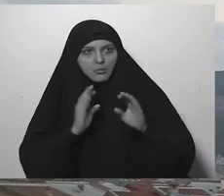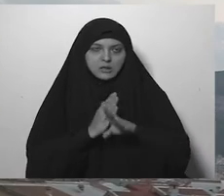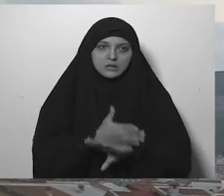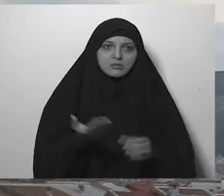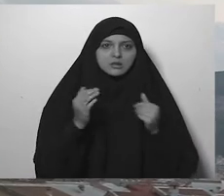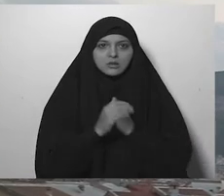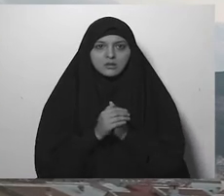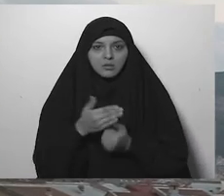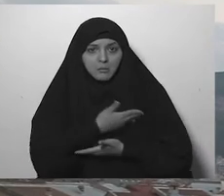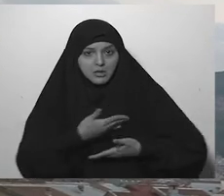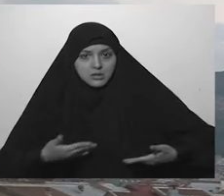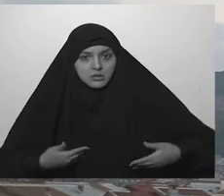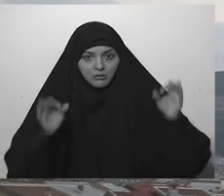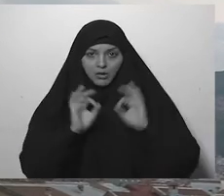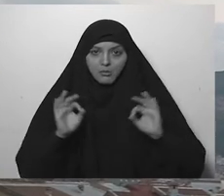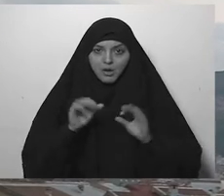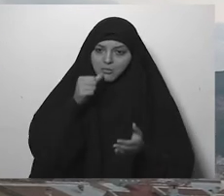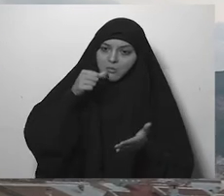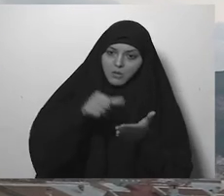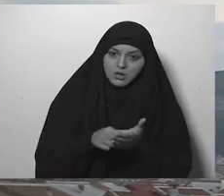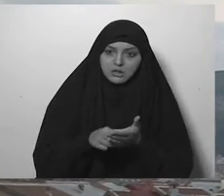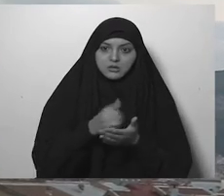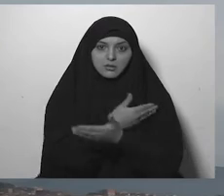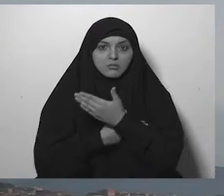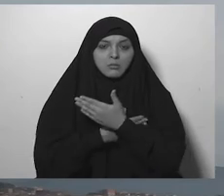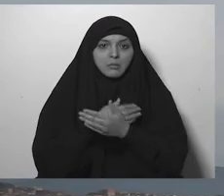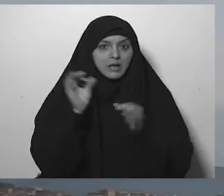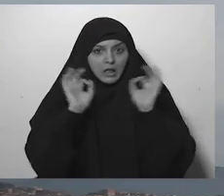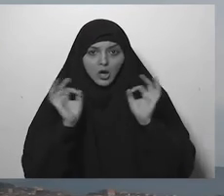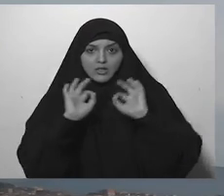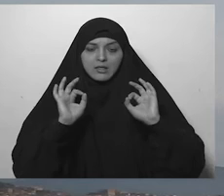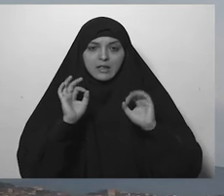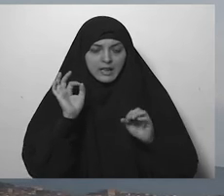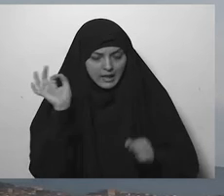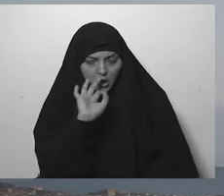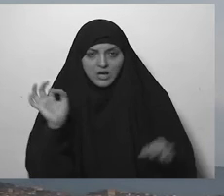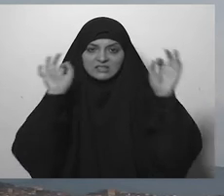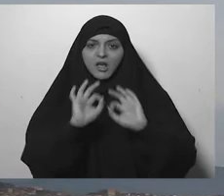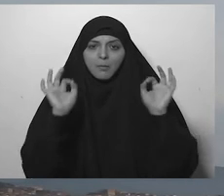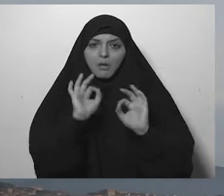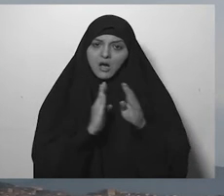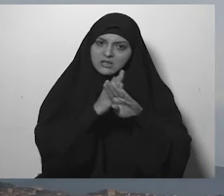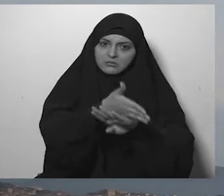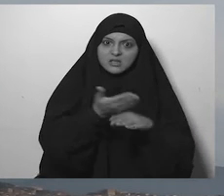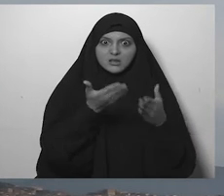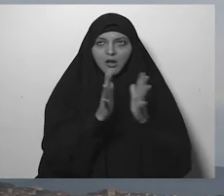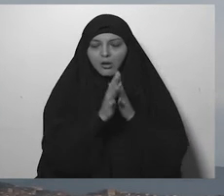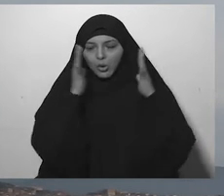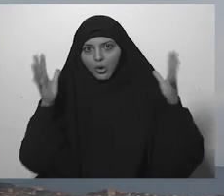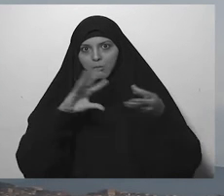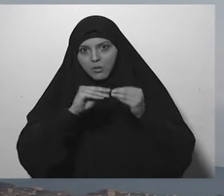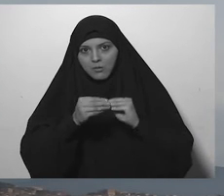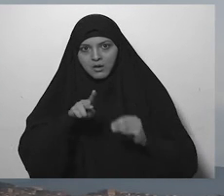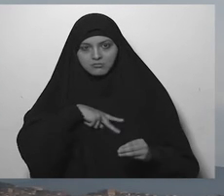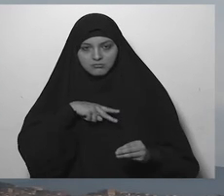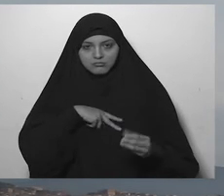l'État, les mairies, postes, les établissements scolaires, elles n'ont pas vraiment d'accessibilité. Et ça, c'est